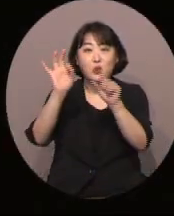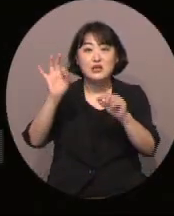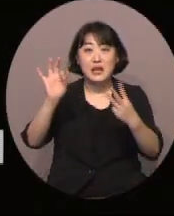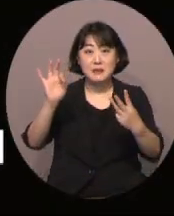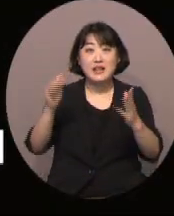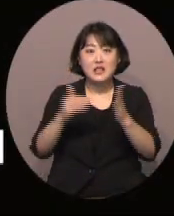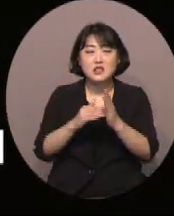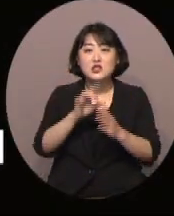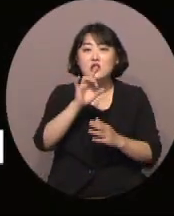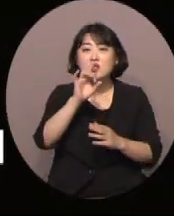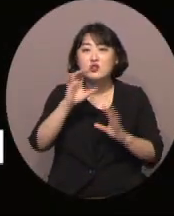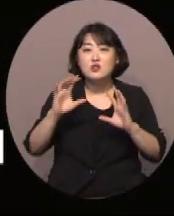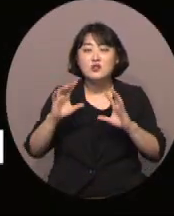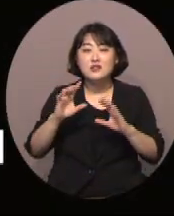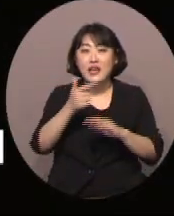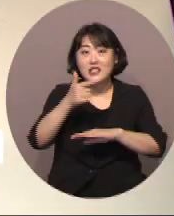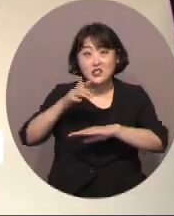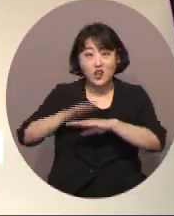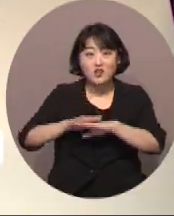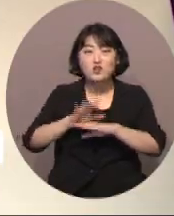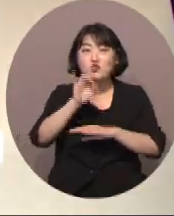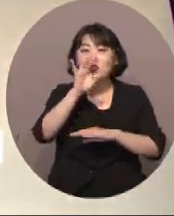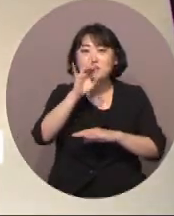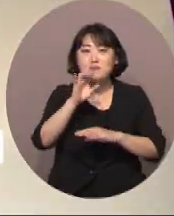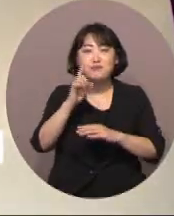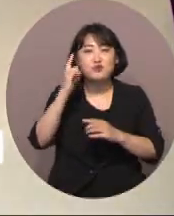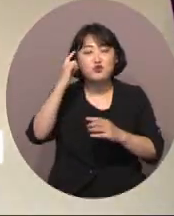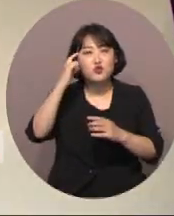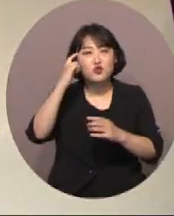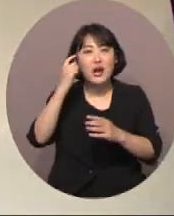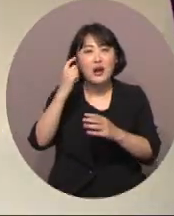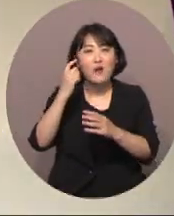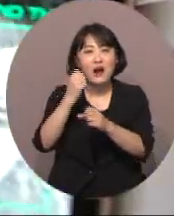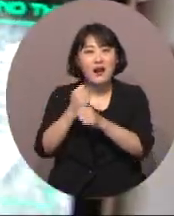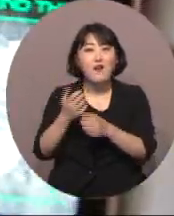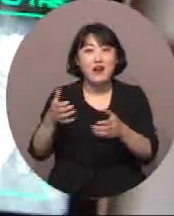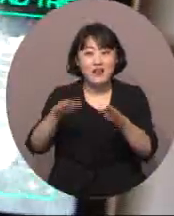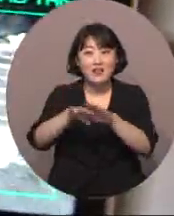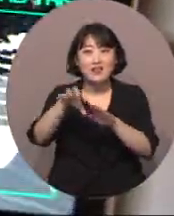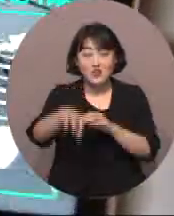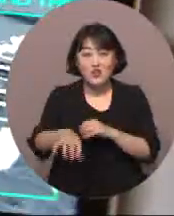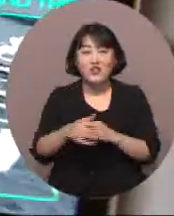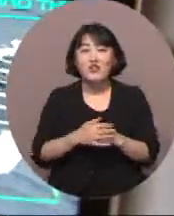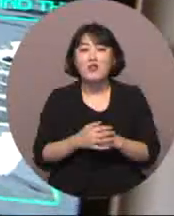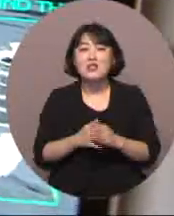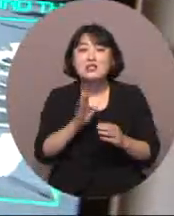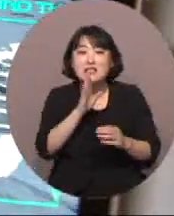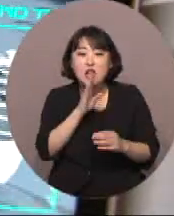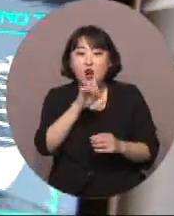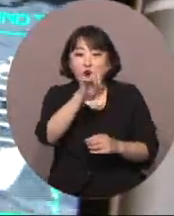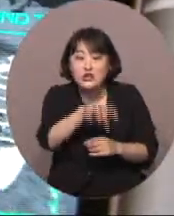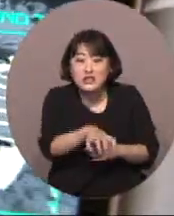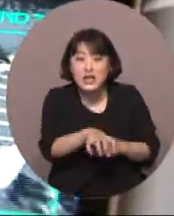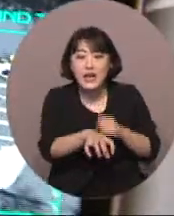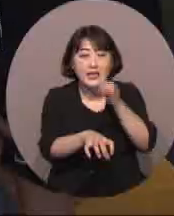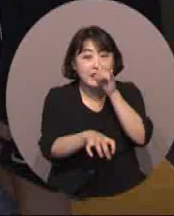3일까지 국립중앙과학관에서 열리는 달 탐사 특별전에서는 우주 공간에 있는 다누리가 실제로